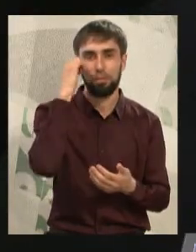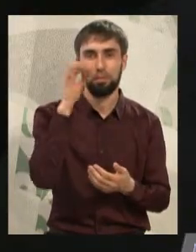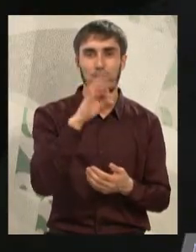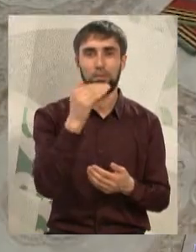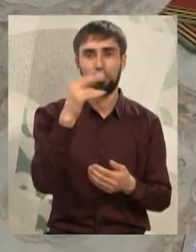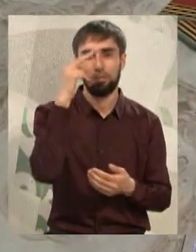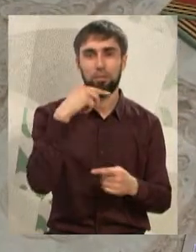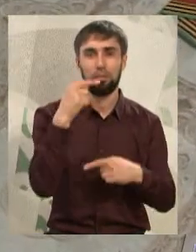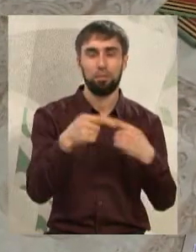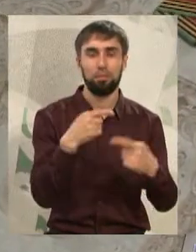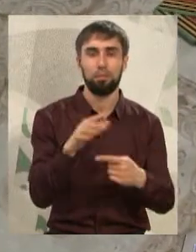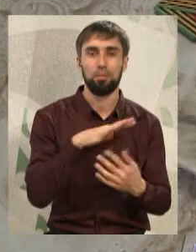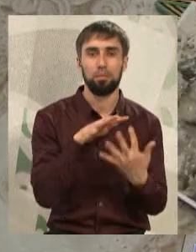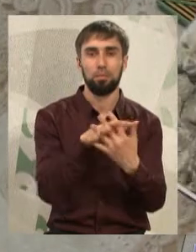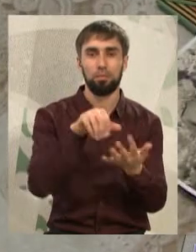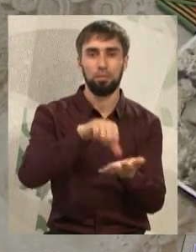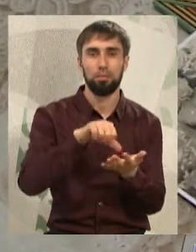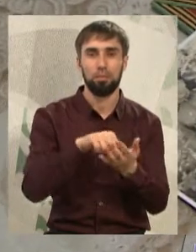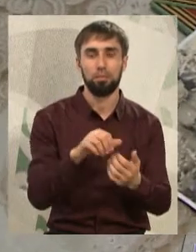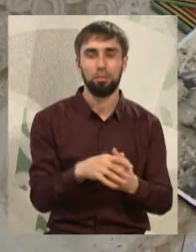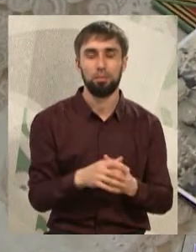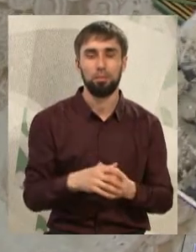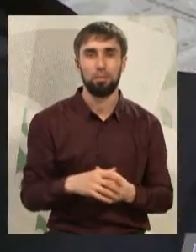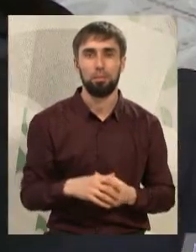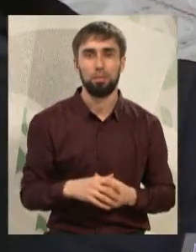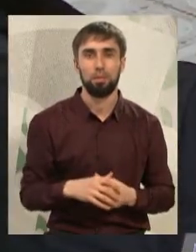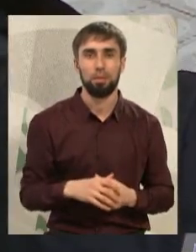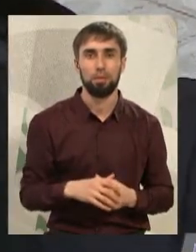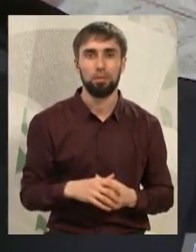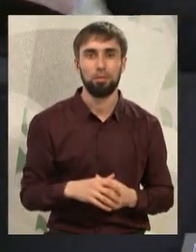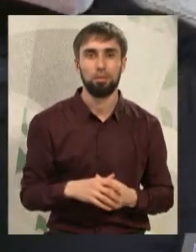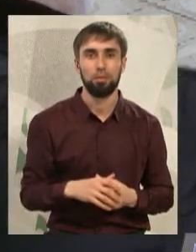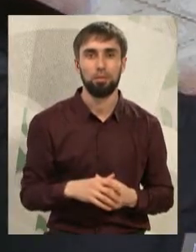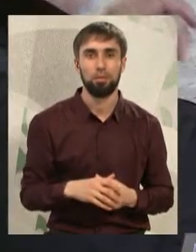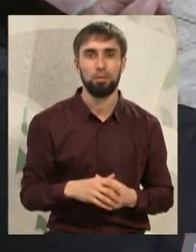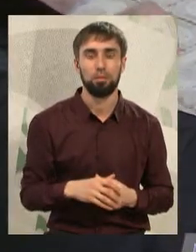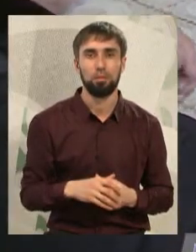предках, которые воевали в Великой Отечественной. Тамара Хашагульгова, Хамзат Халухоев, Новости 24.